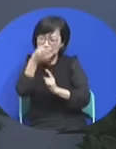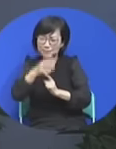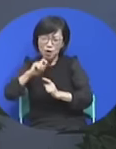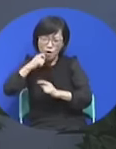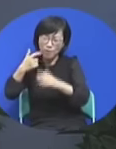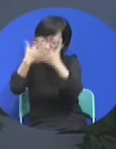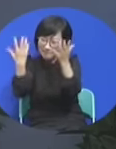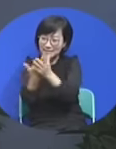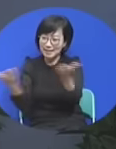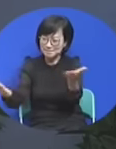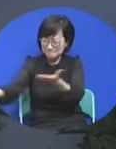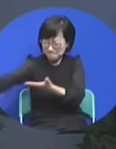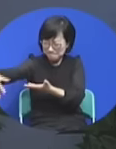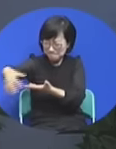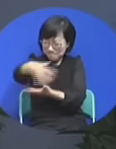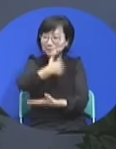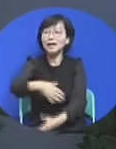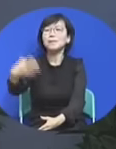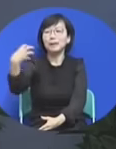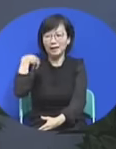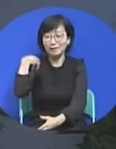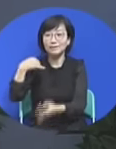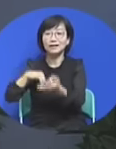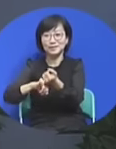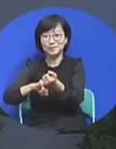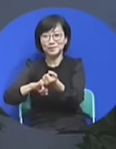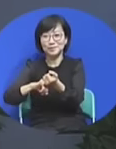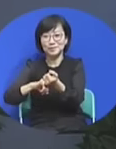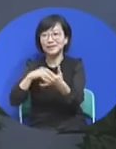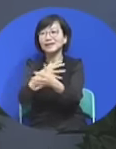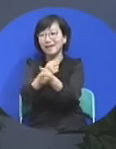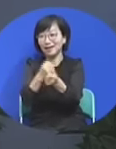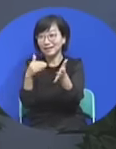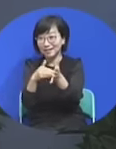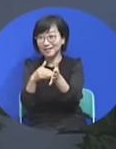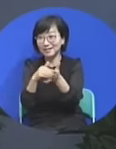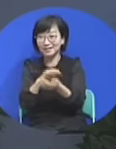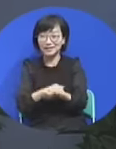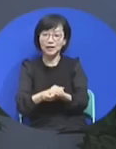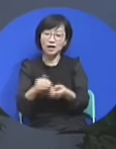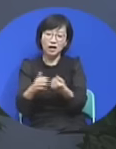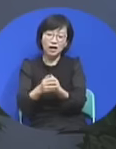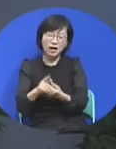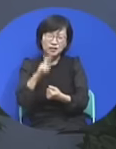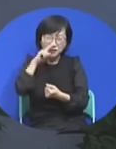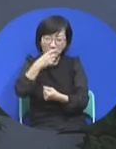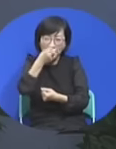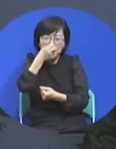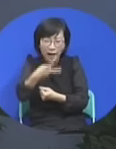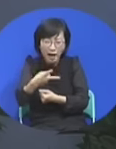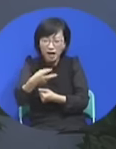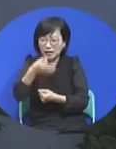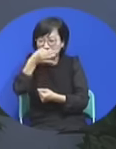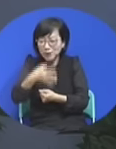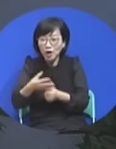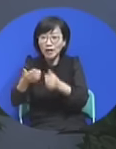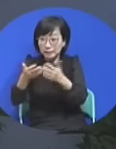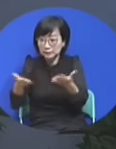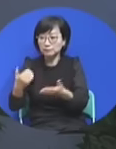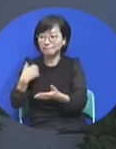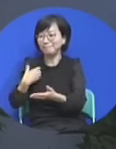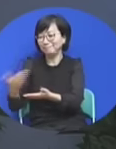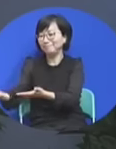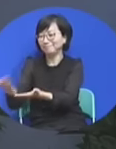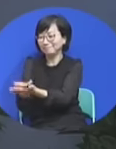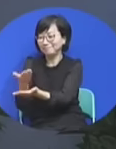that people avoided, like cleaning out the sewage system, cleaning out the different chimney areas, he just did it himself. 당당하게 얘기한 거예요. 감사하다. 나는 교회 가기 위해서 그렇게